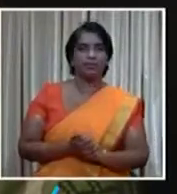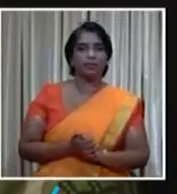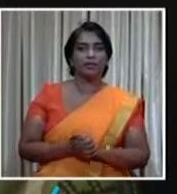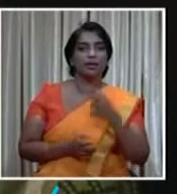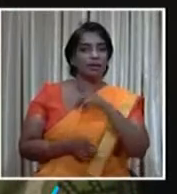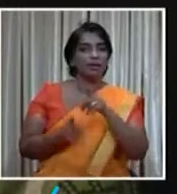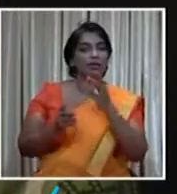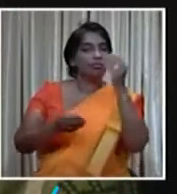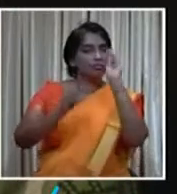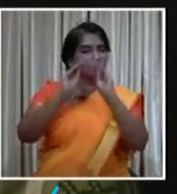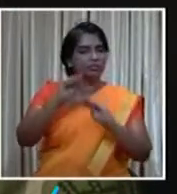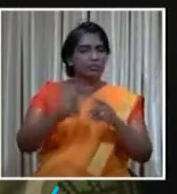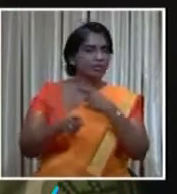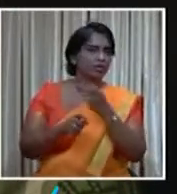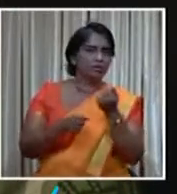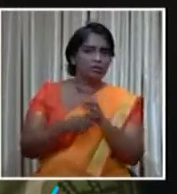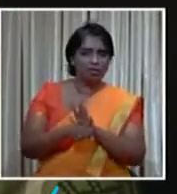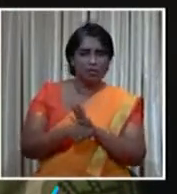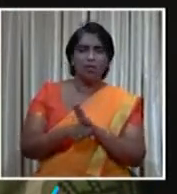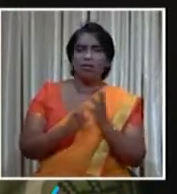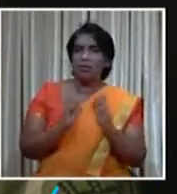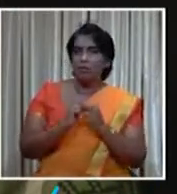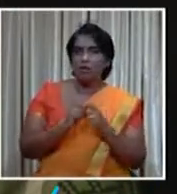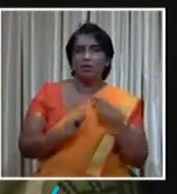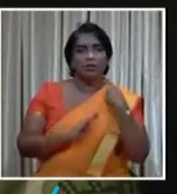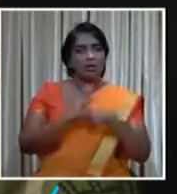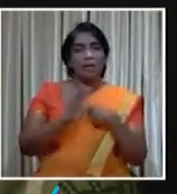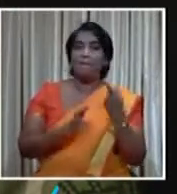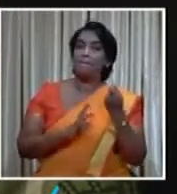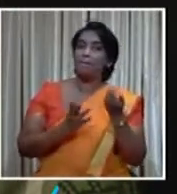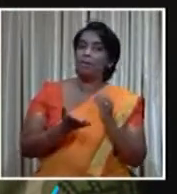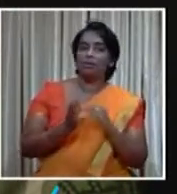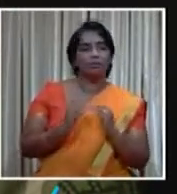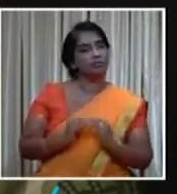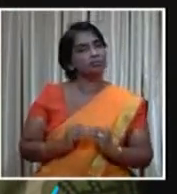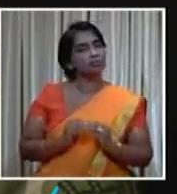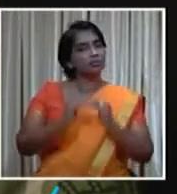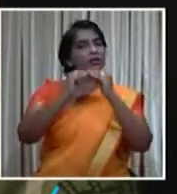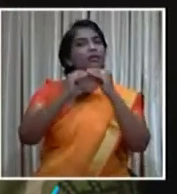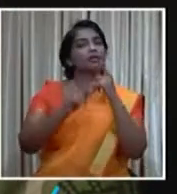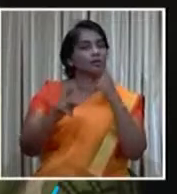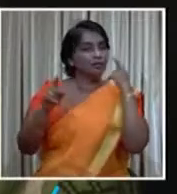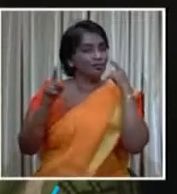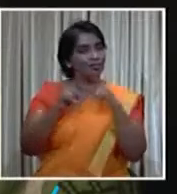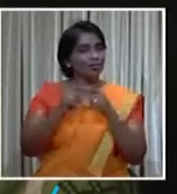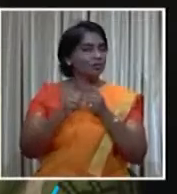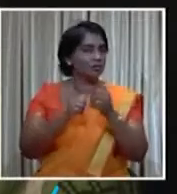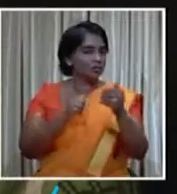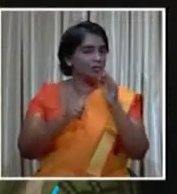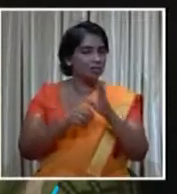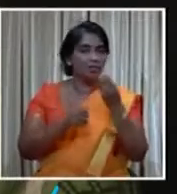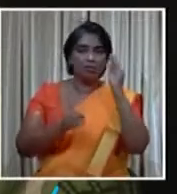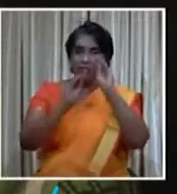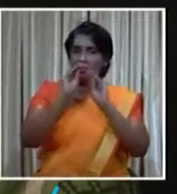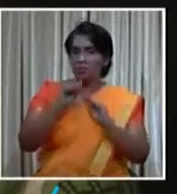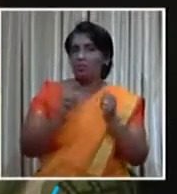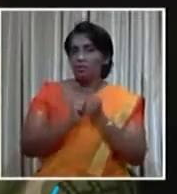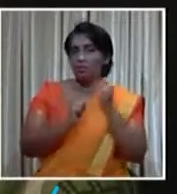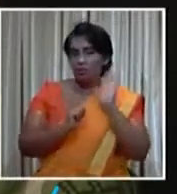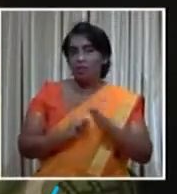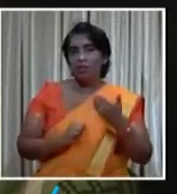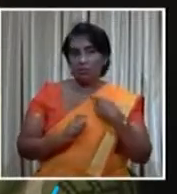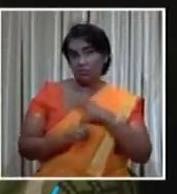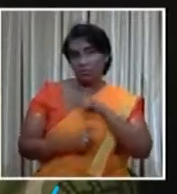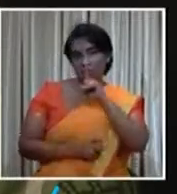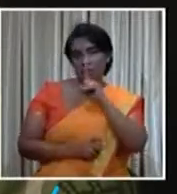මෙම අයවැය කොවිඩ් වසංගතයෙන් විනාශ වූ ජාතික ආර්ථිකය නැවත ප්‍රකෘතිමත් තත්ත්වයට පත් කිරීමේ අයවැයක් විය යුතු බවට අපි